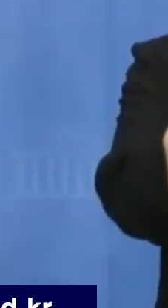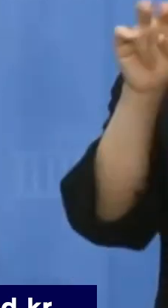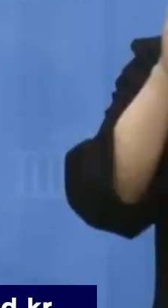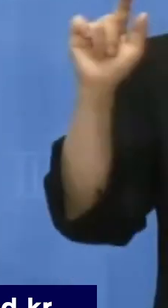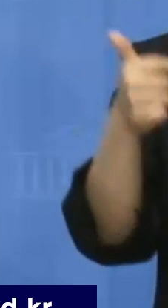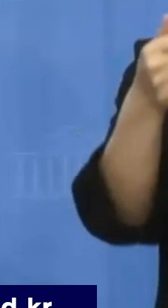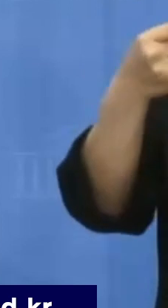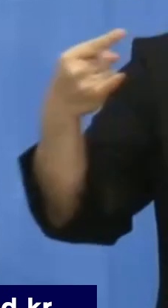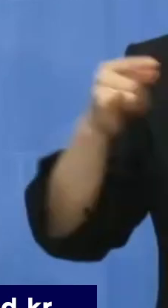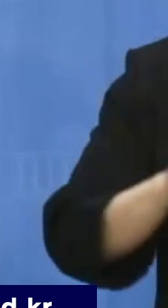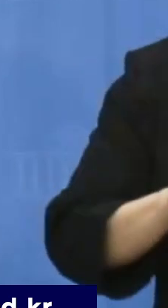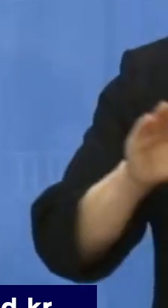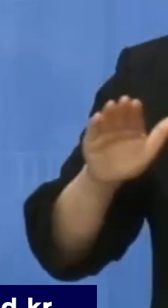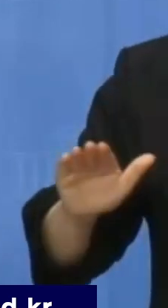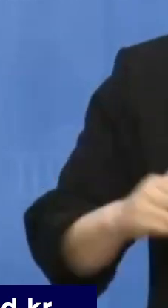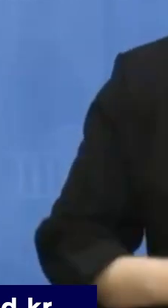이만희 의원입니다.